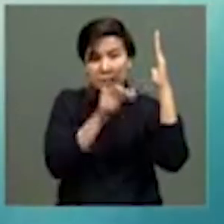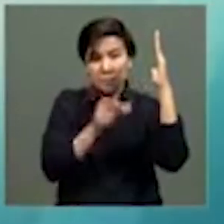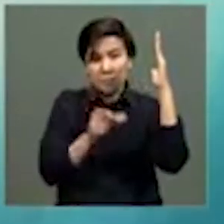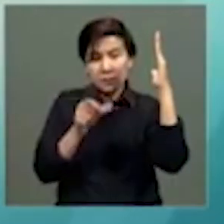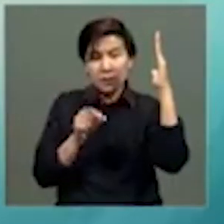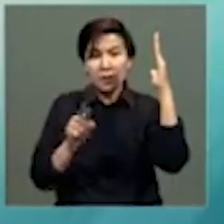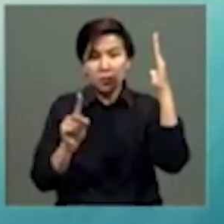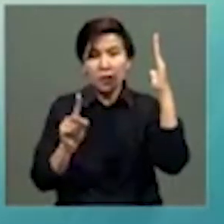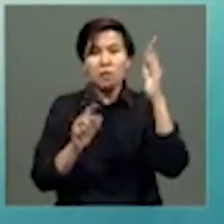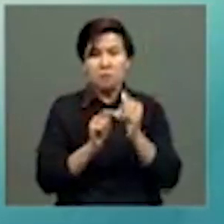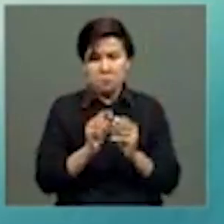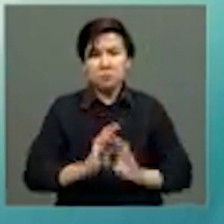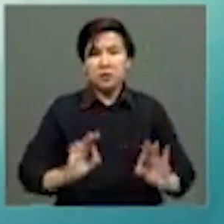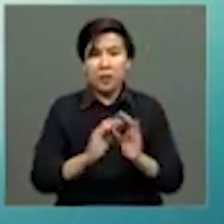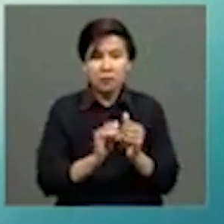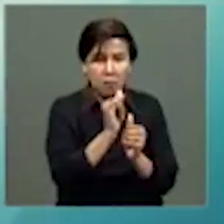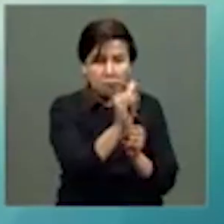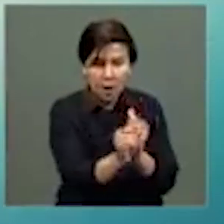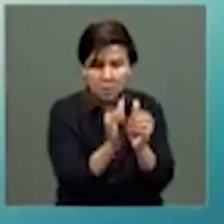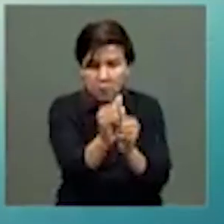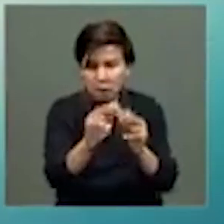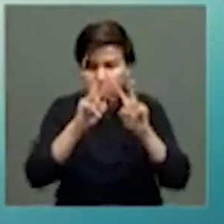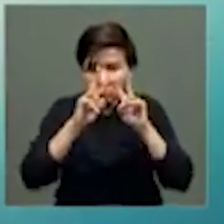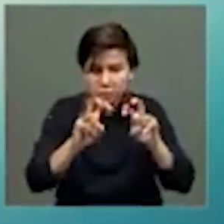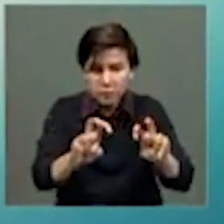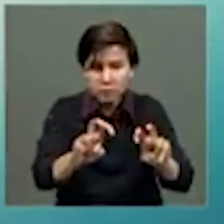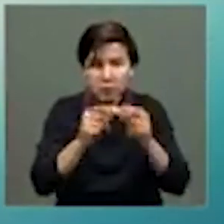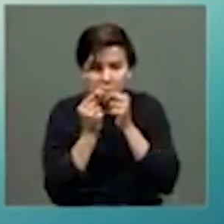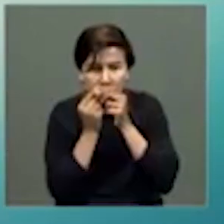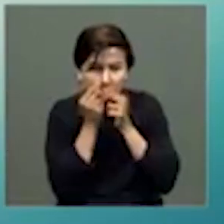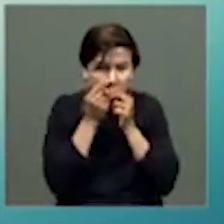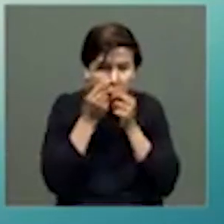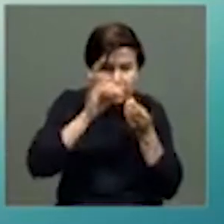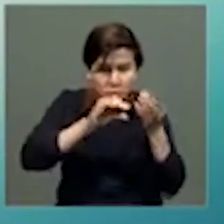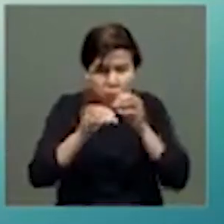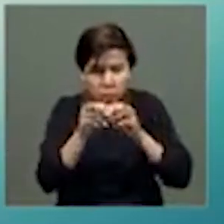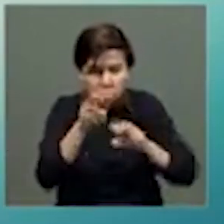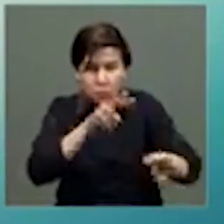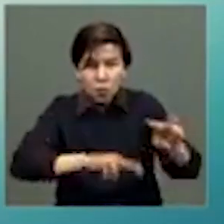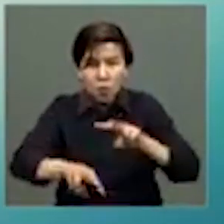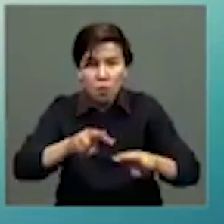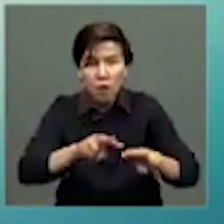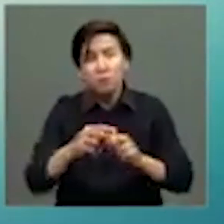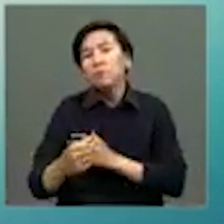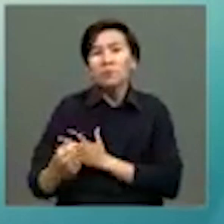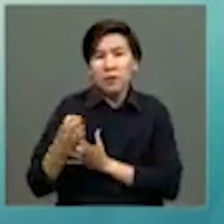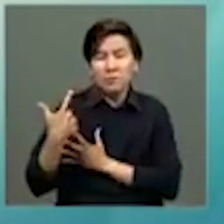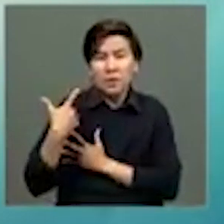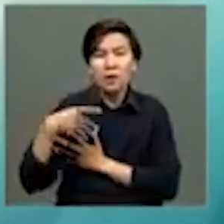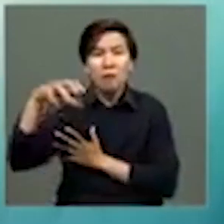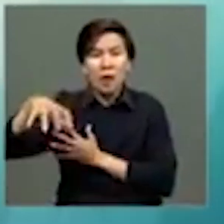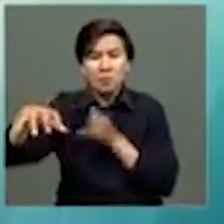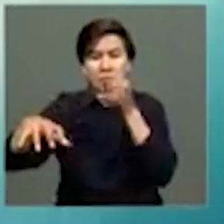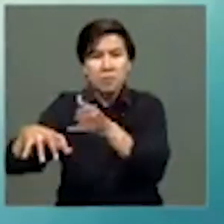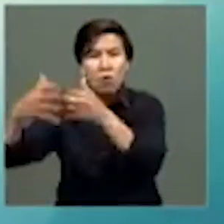การค้นหาเชิงรุกของจังหวัดสมุทรสาครเนี่ยนะคะก็ยังทำกันอย่างเข้มข้นไม่ว่าจะเป็นในส่วนของโรงงานสถ